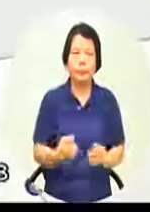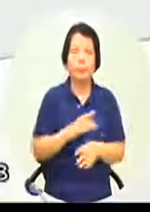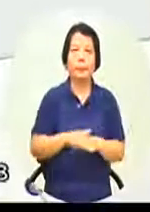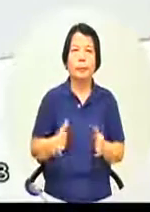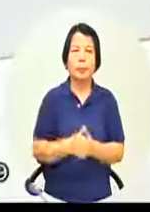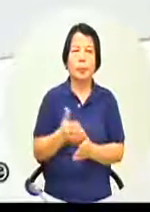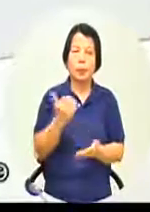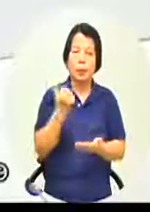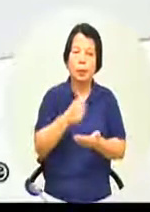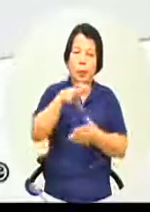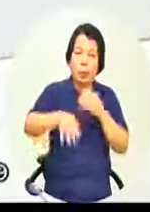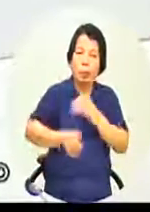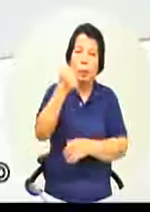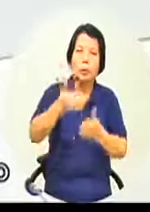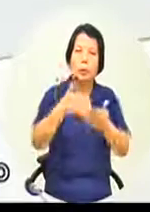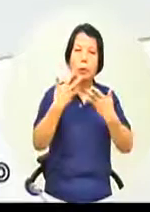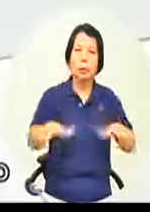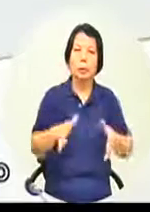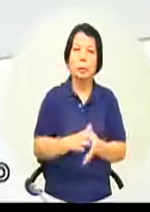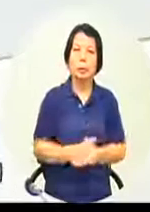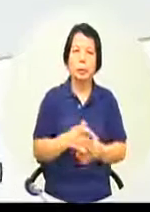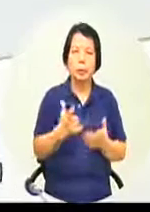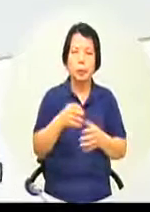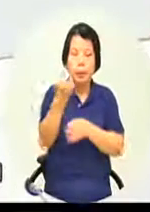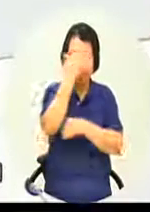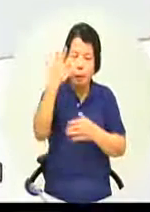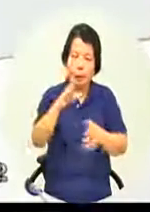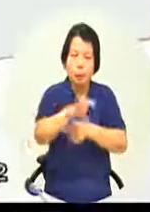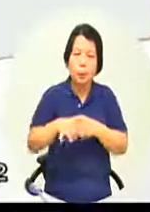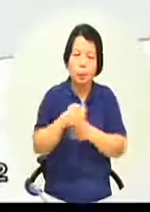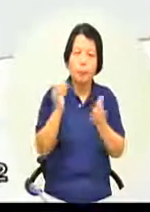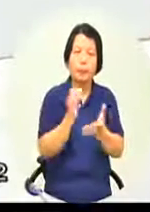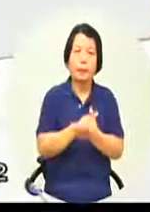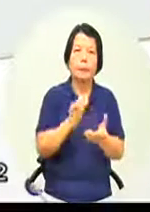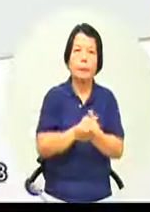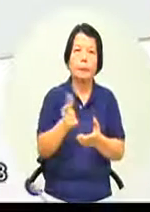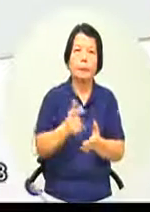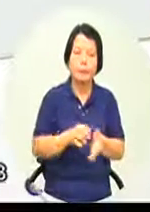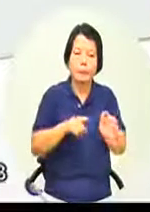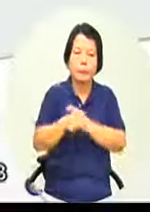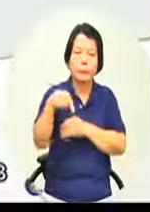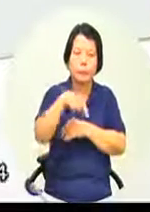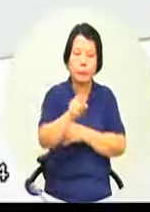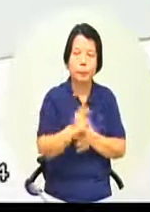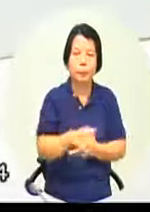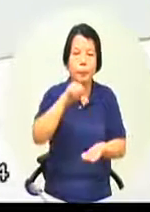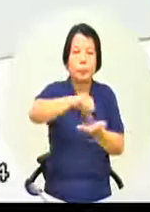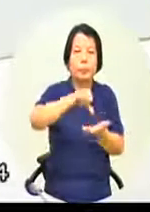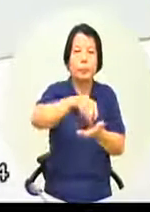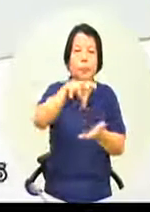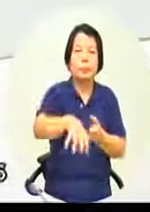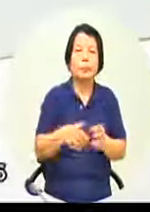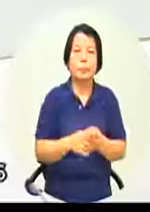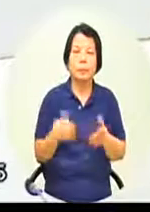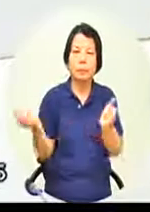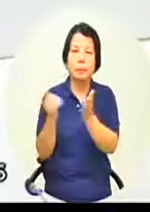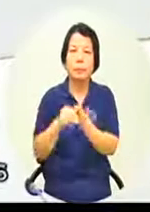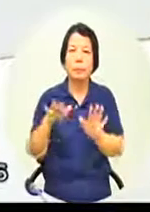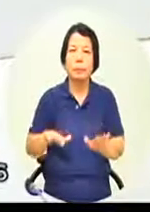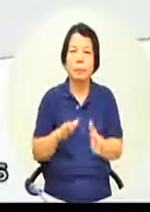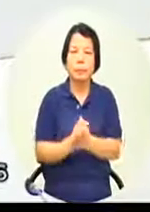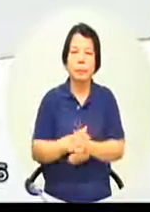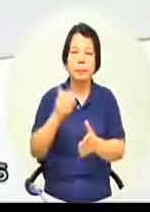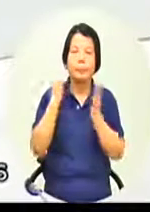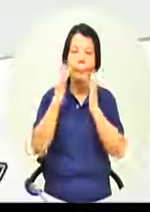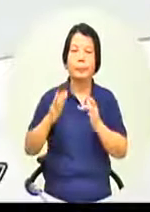过去我们微风四起，很多年轻的农民朋友都直接从产地到我们的一些市